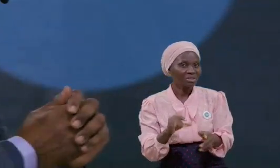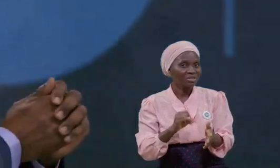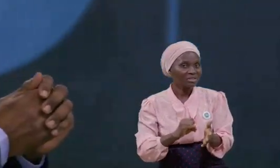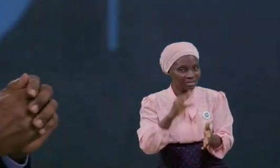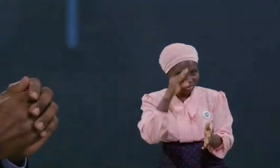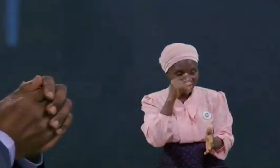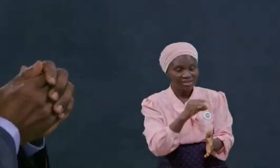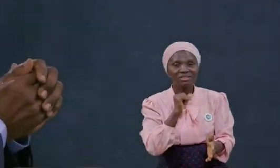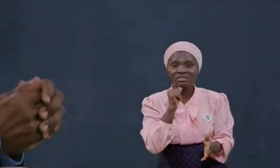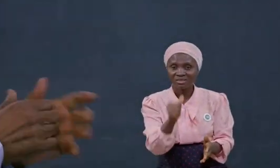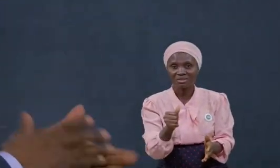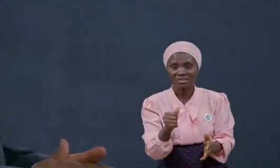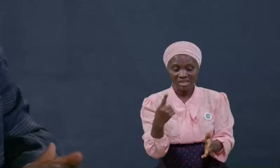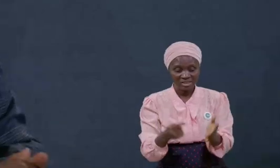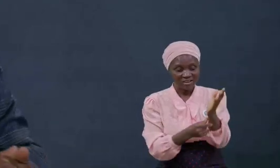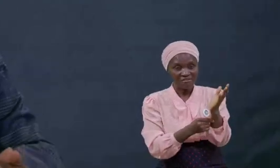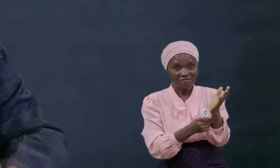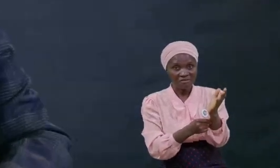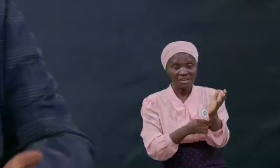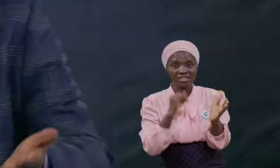s'est emparée d'eux.